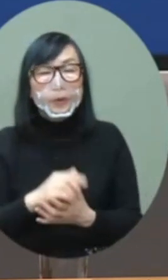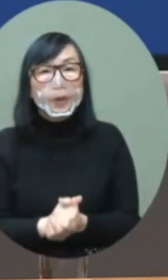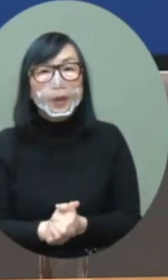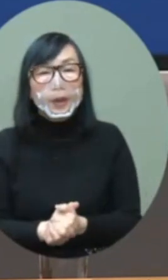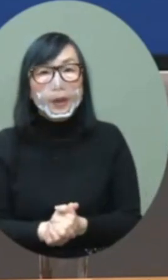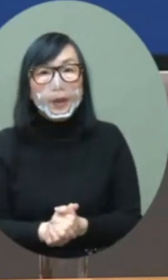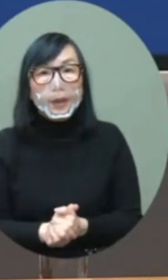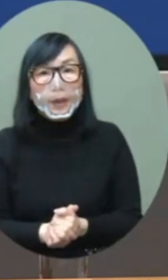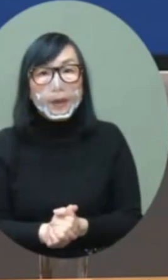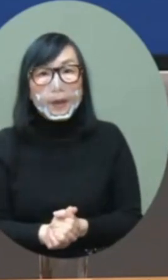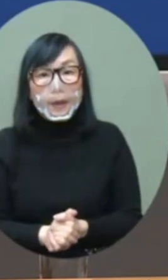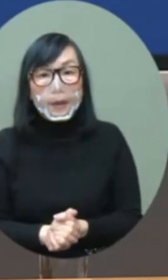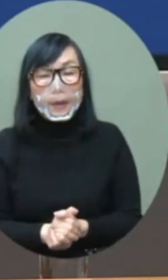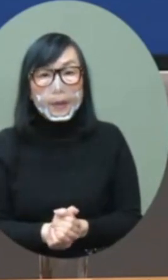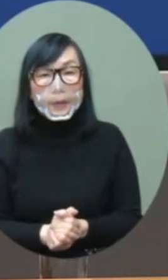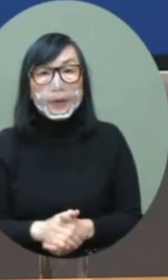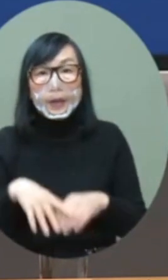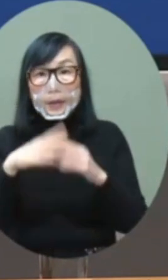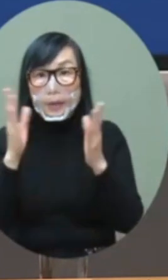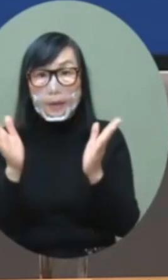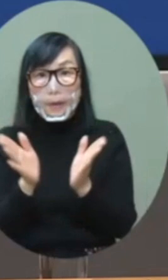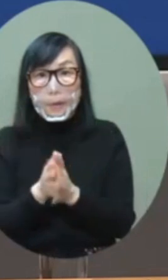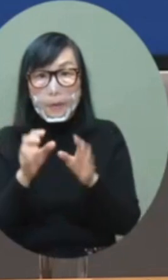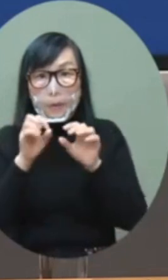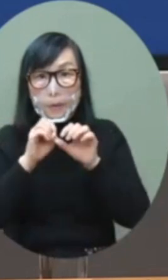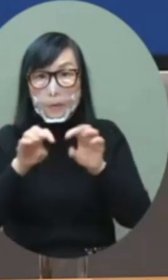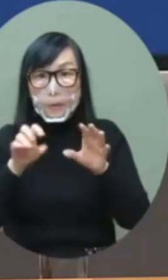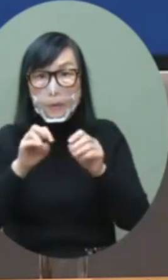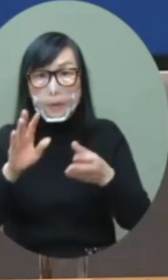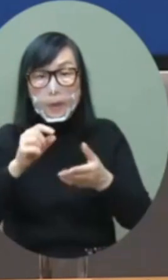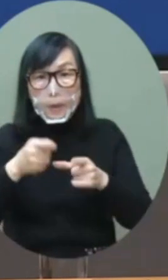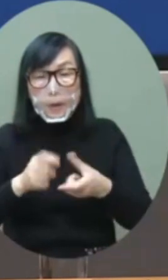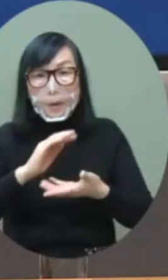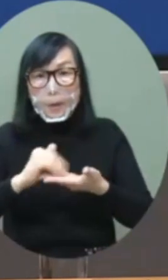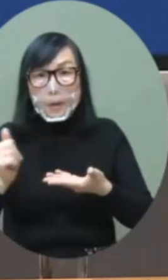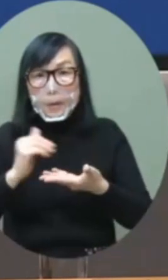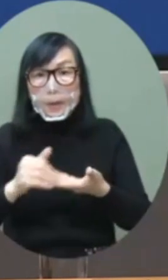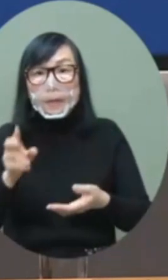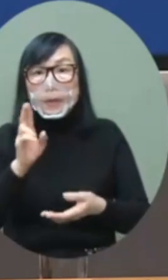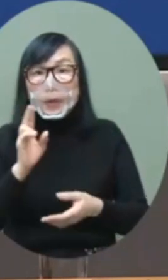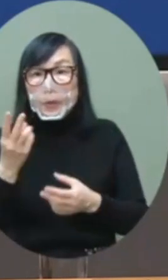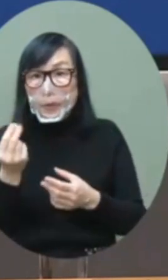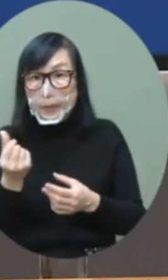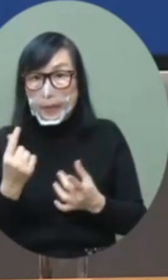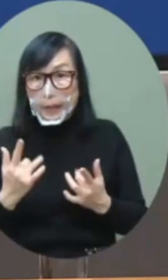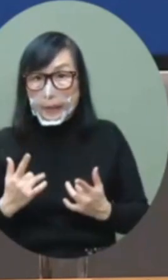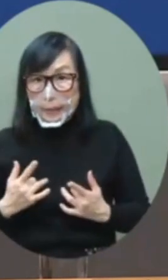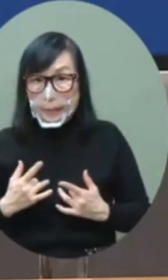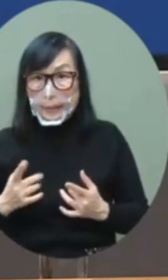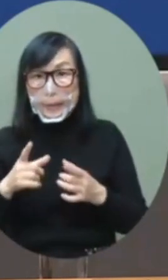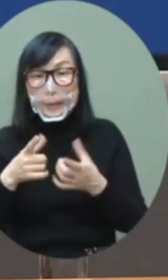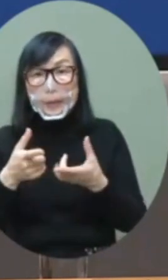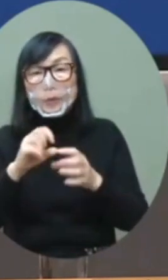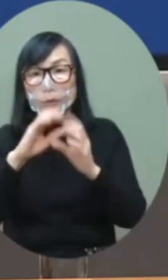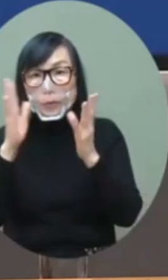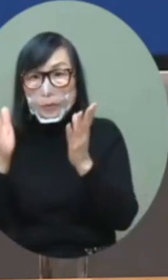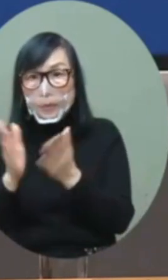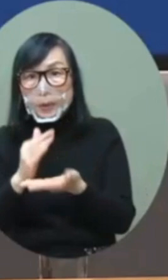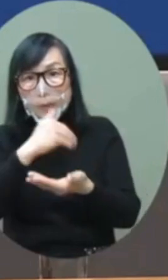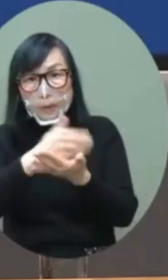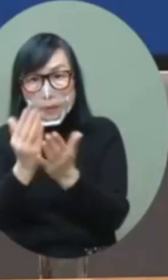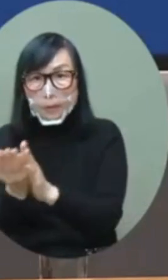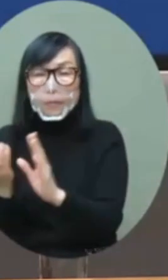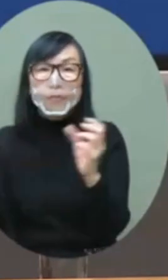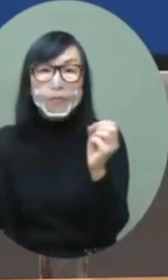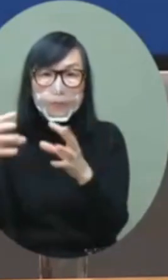係喺整個嘅推動呢啲公共衛生嘅工作，等於喺沙士之後都做咗全面嘅各式各樣嘅檢